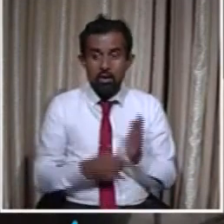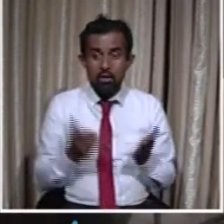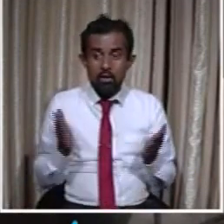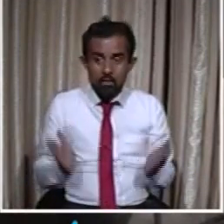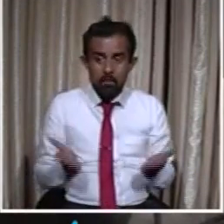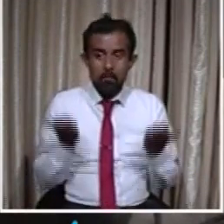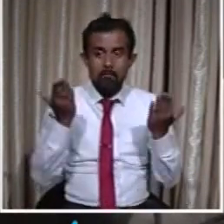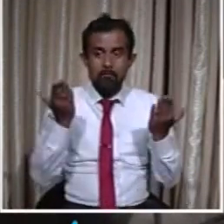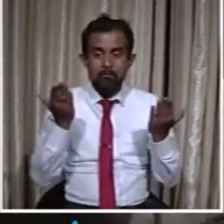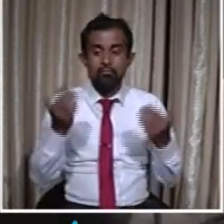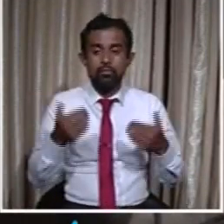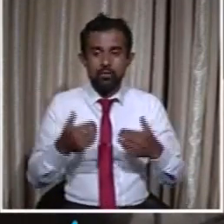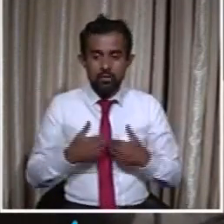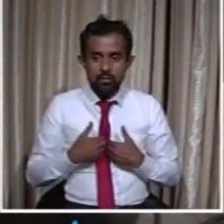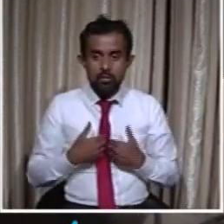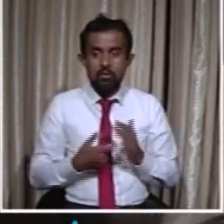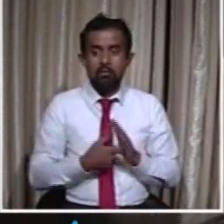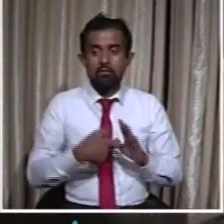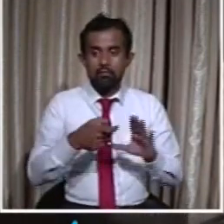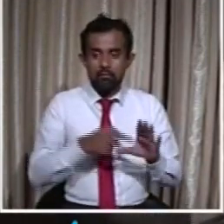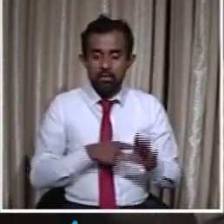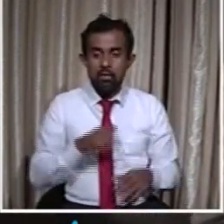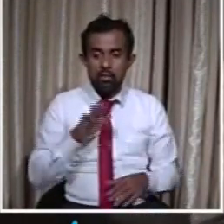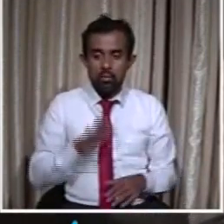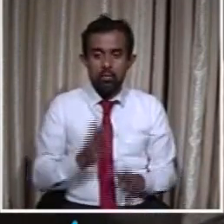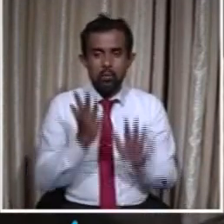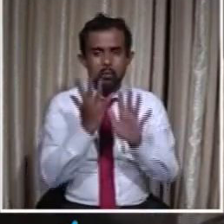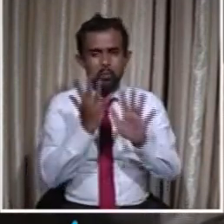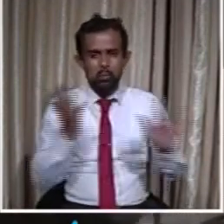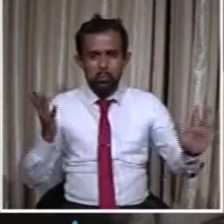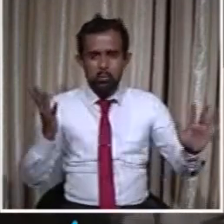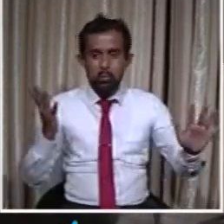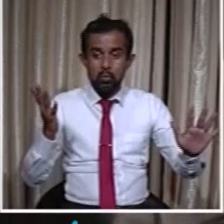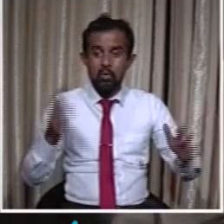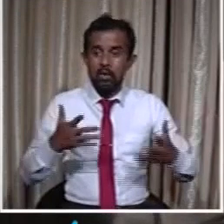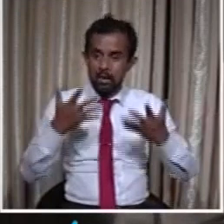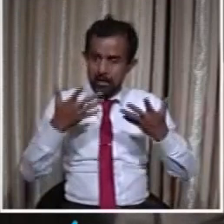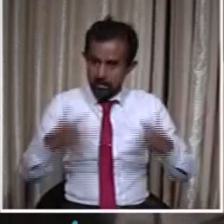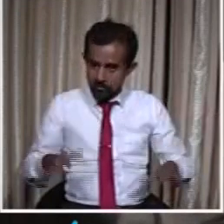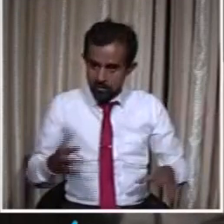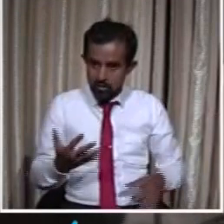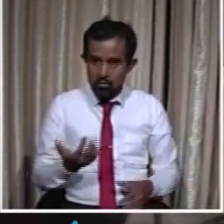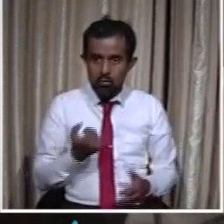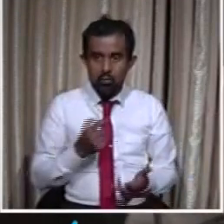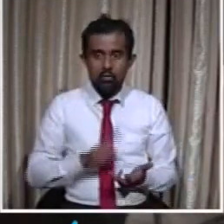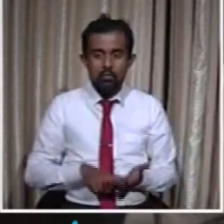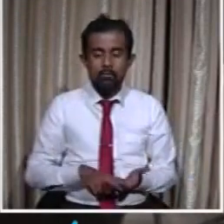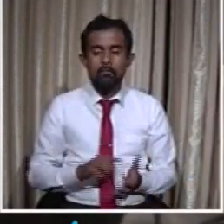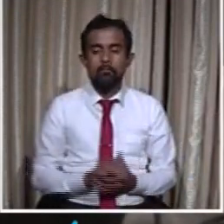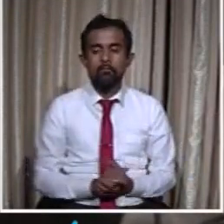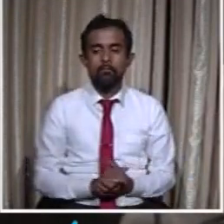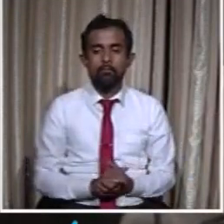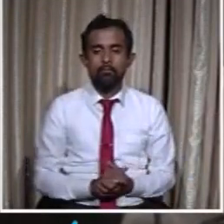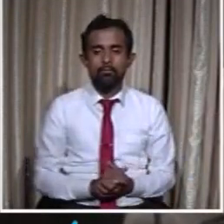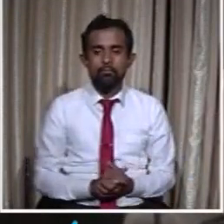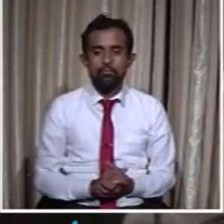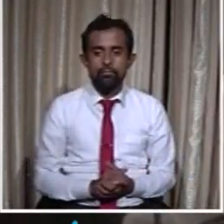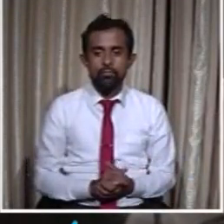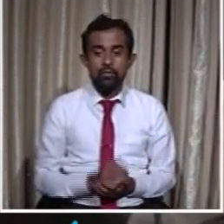நாட்டு மக்கள் வரிசையில் இருக்கின்றதை நிப்பாட்ட முடியும். ஆகவே புதிதாக இருக்கின்ற இந்த புதிதாக தெரிவு செய்யப்பட்ட